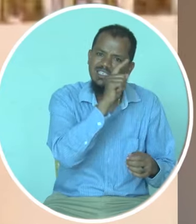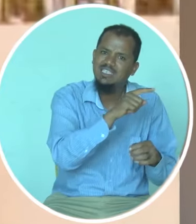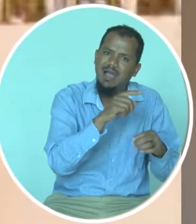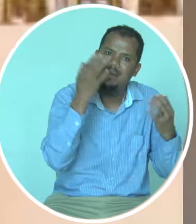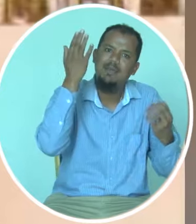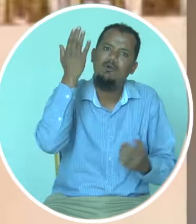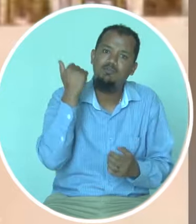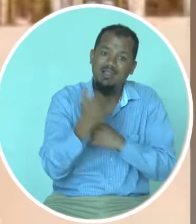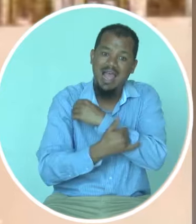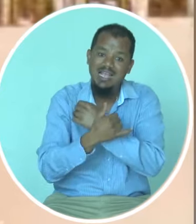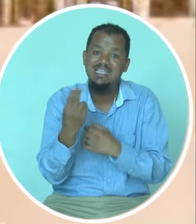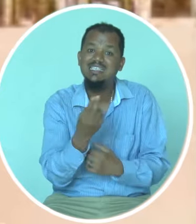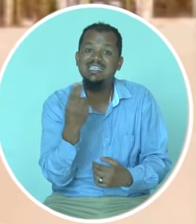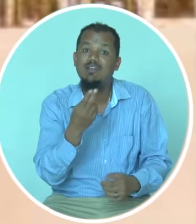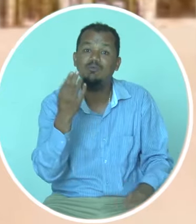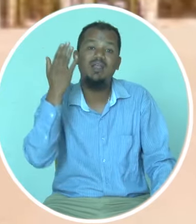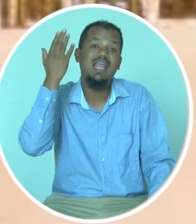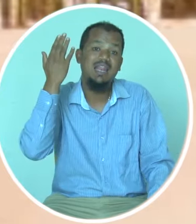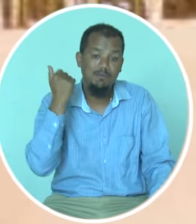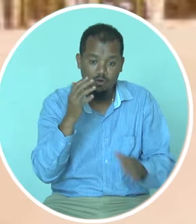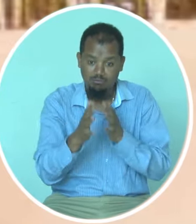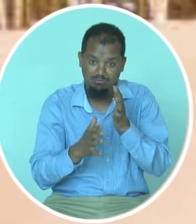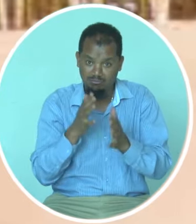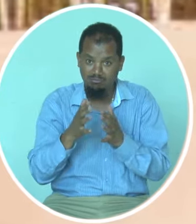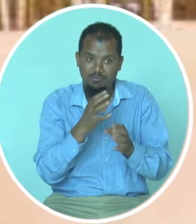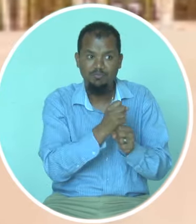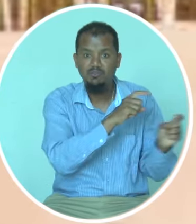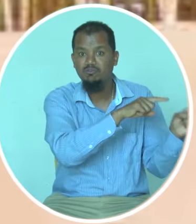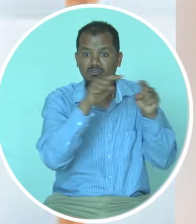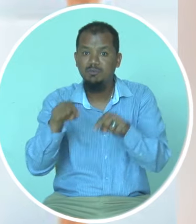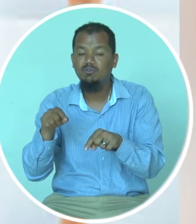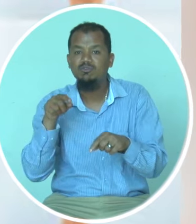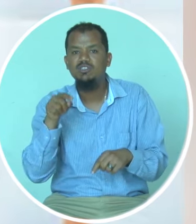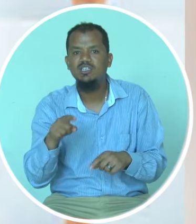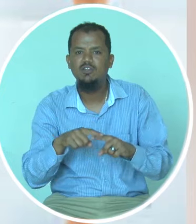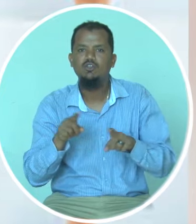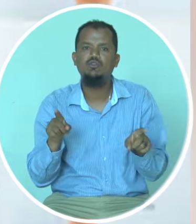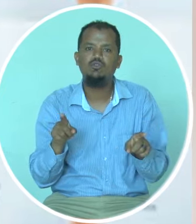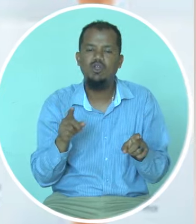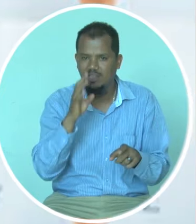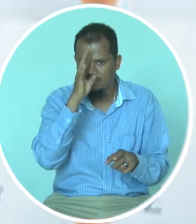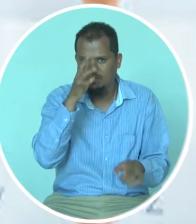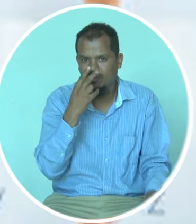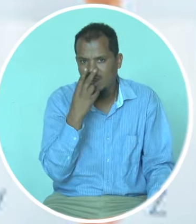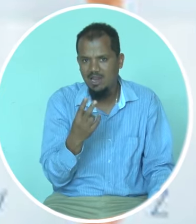እዛው በነበሩበት ሀገር ሲጠቀሙበት የነበረው መልእክት ይዘውት ሲመጡ እዚህ ጋር ልዩነት ተፈጥሮ እናያለን ያንን